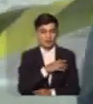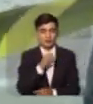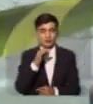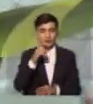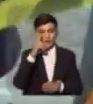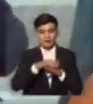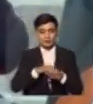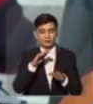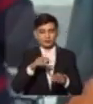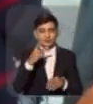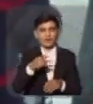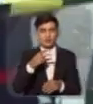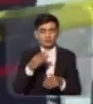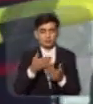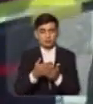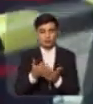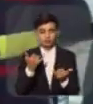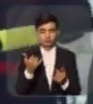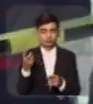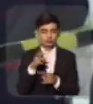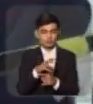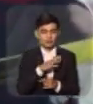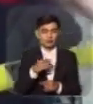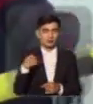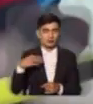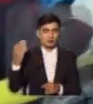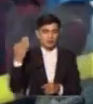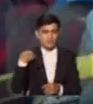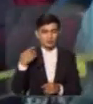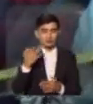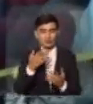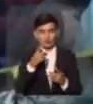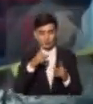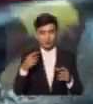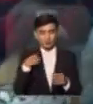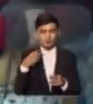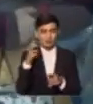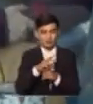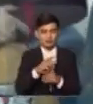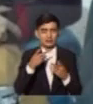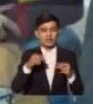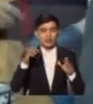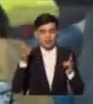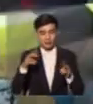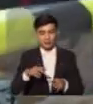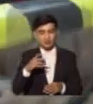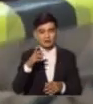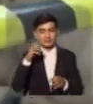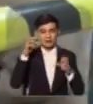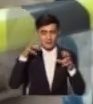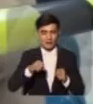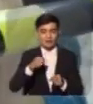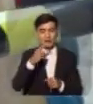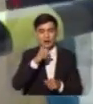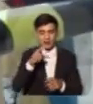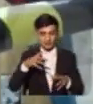мына 2 сағат болды, мына енді келіп тұр, бізге айтпай ма, біз бағанан бер. Неше ойға кетіп атымыз, қақта қаламыз, светіміз өшті, газымыз өшті